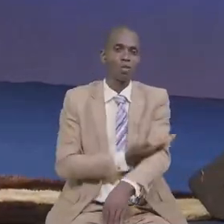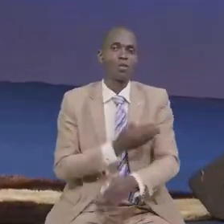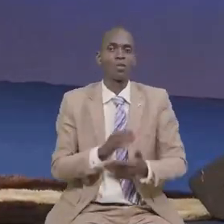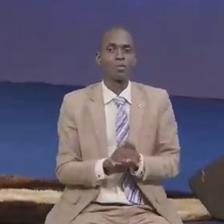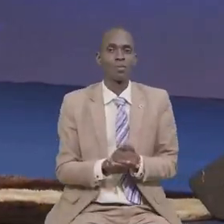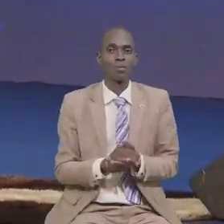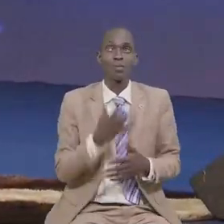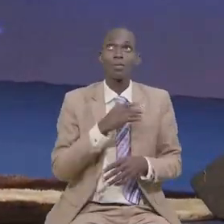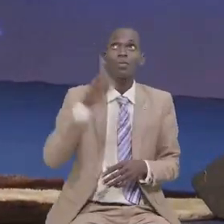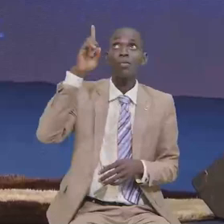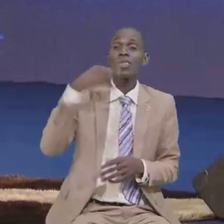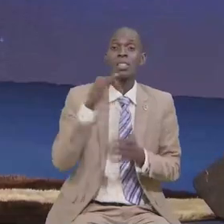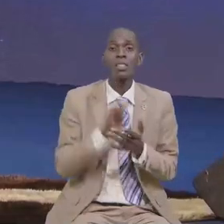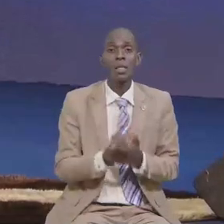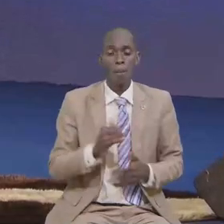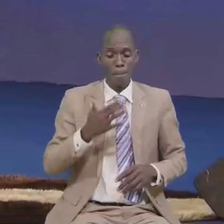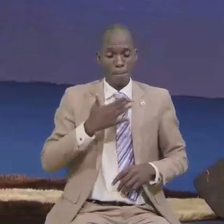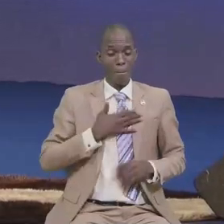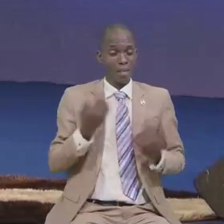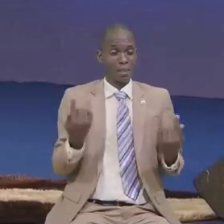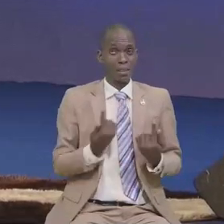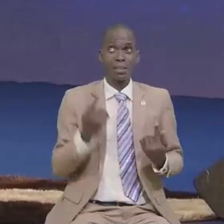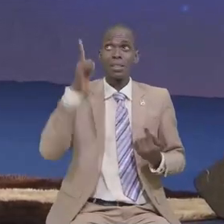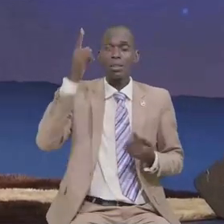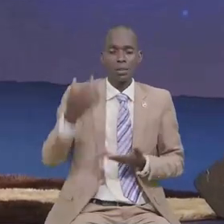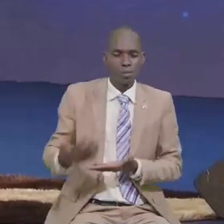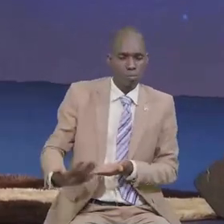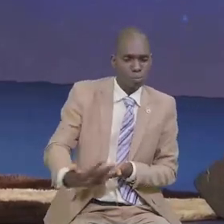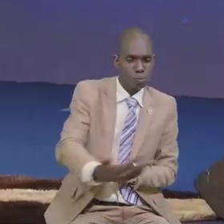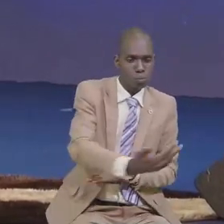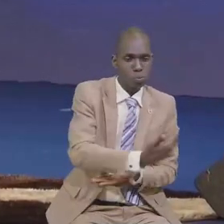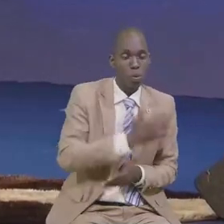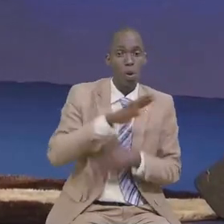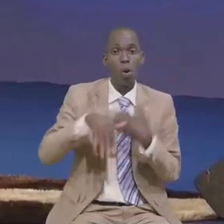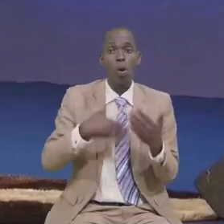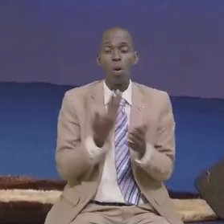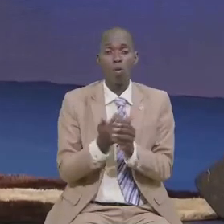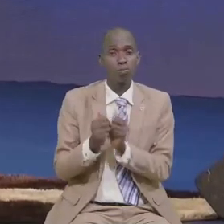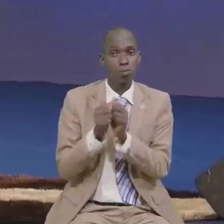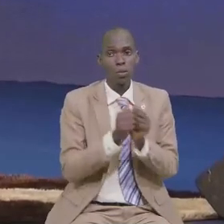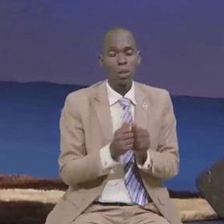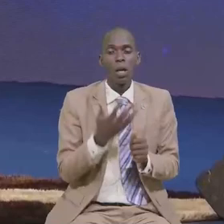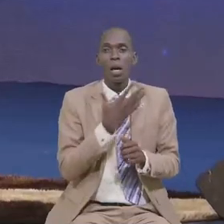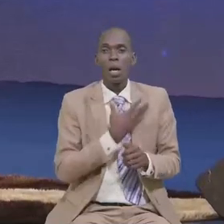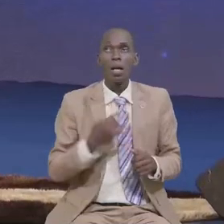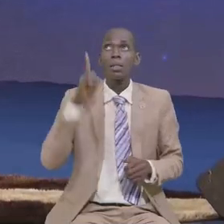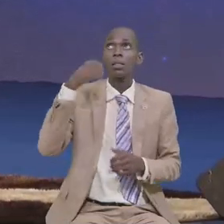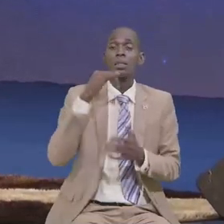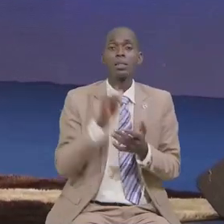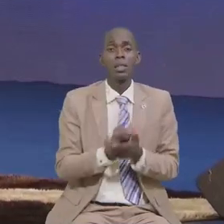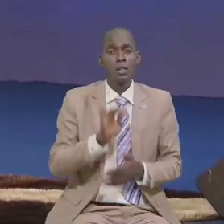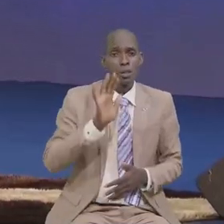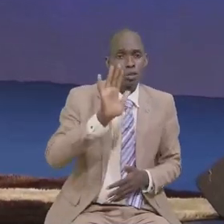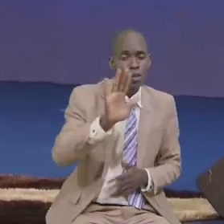fils. Il dit mes péchés. Il a tout ramassé et dit